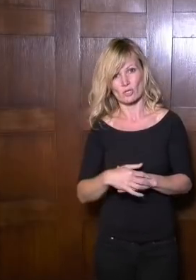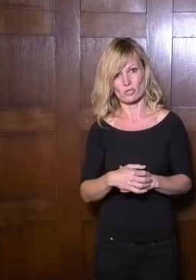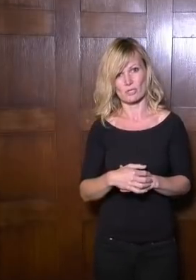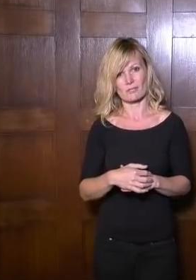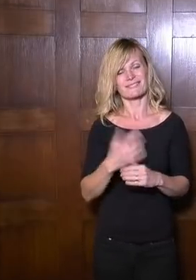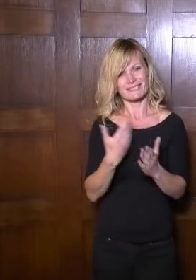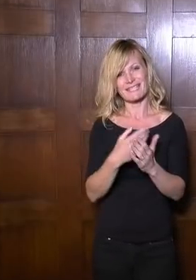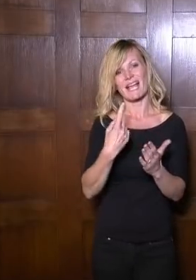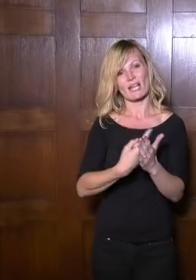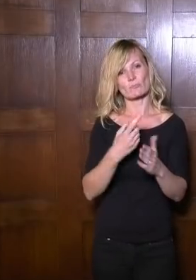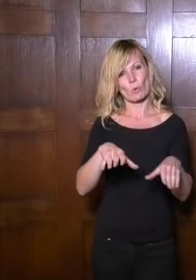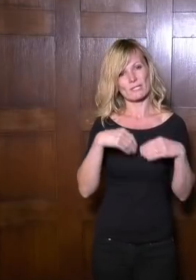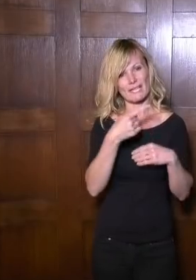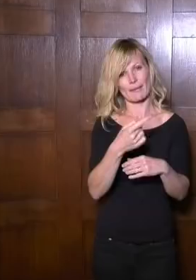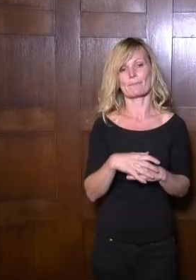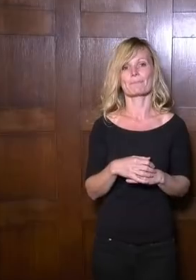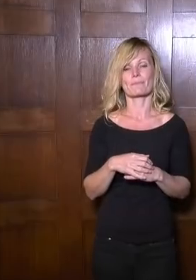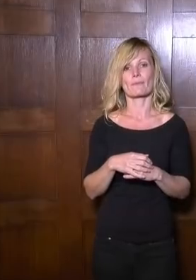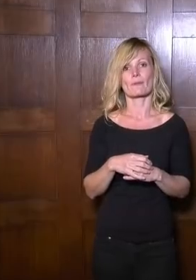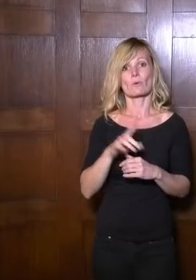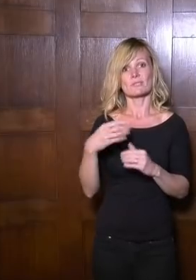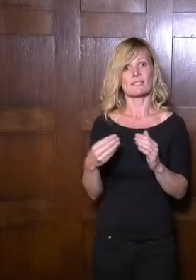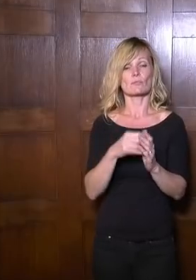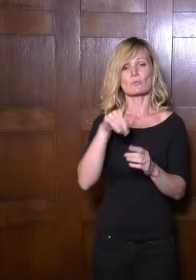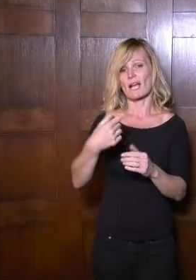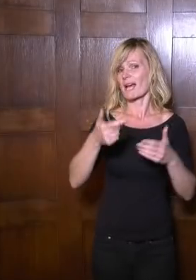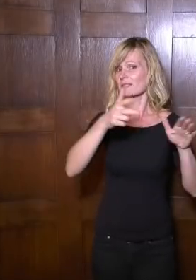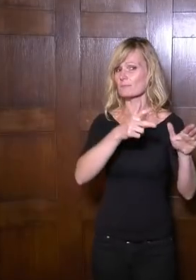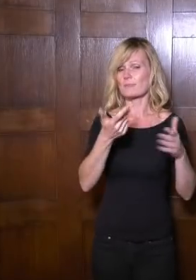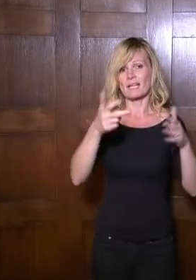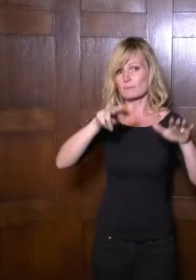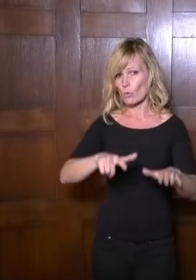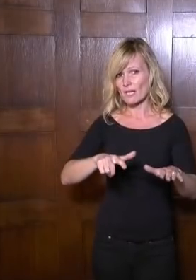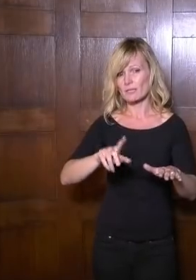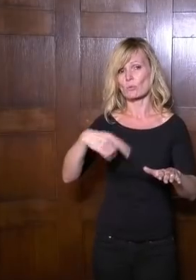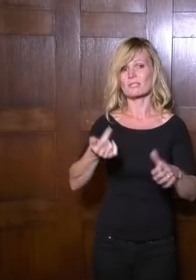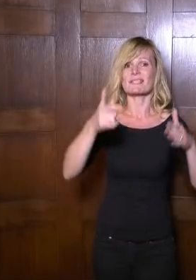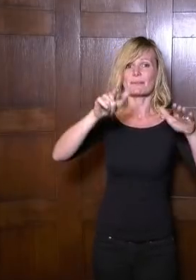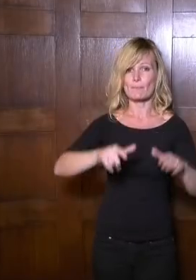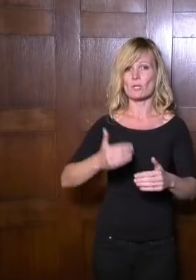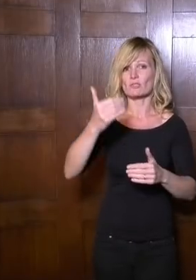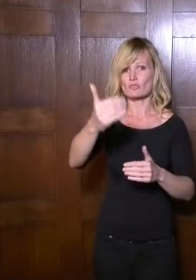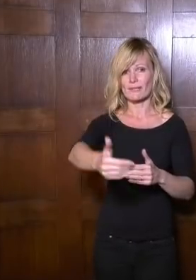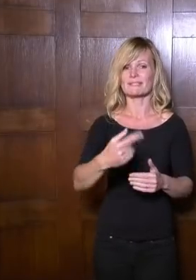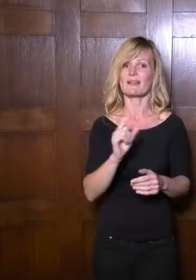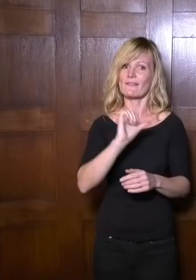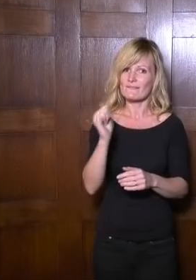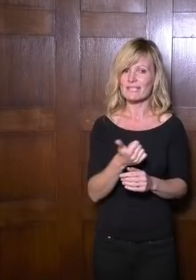nehmen. Plus dazu regen wir ihn nach 8 Monaten oder nach 7 Monaten dazu an, wieder arbeiten zu gehen und nicht zu Hause zu